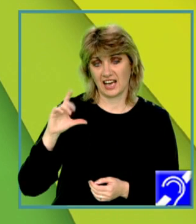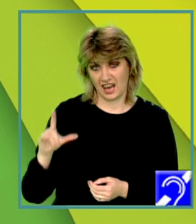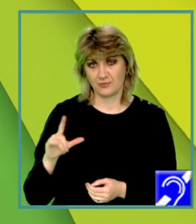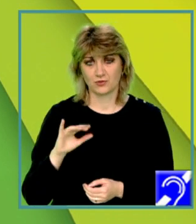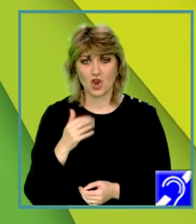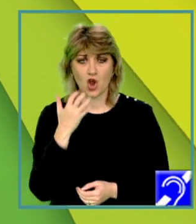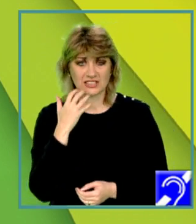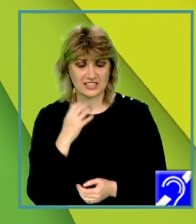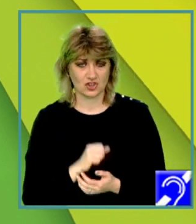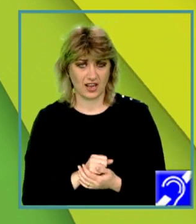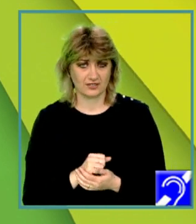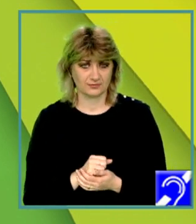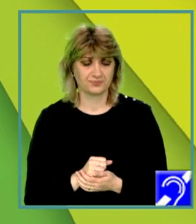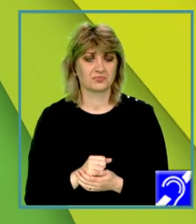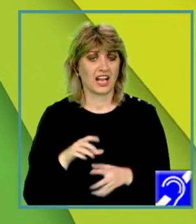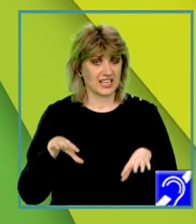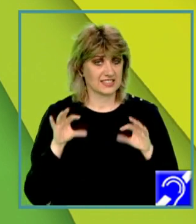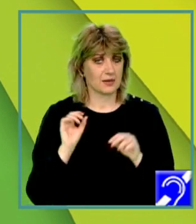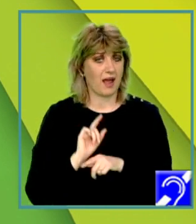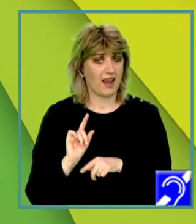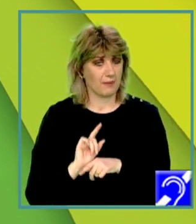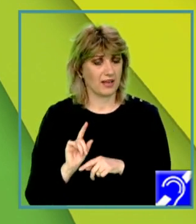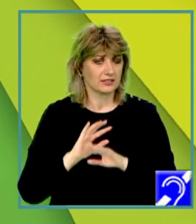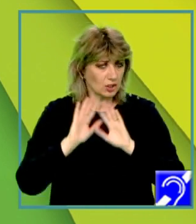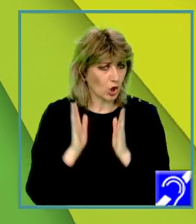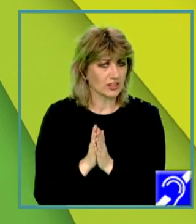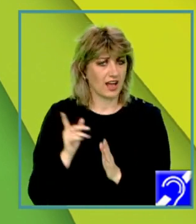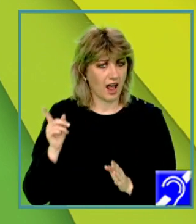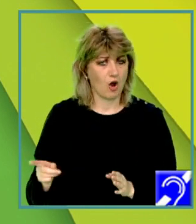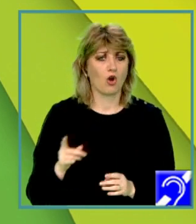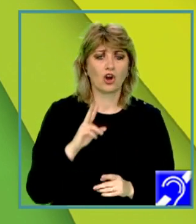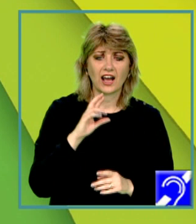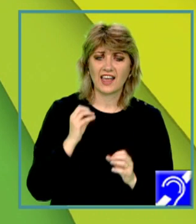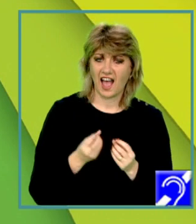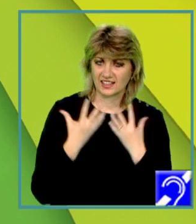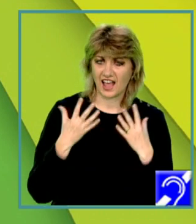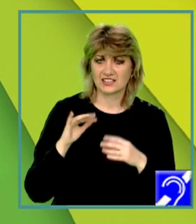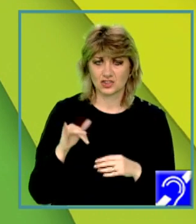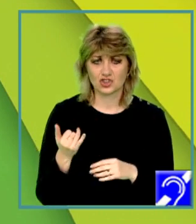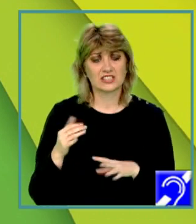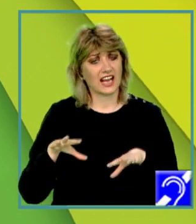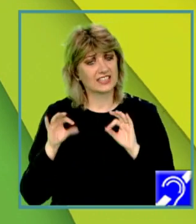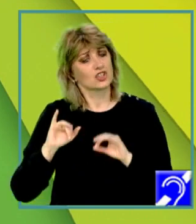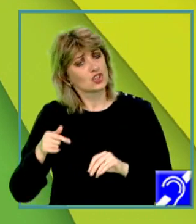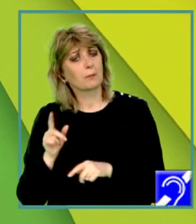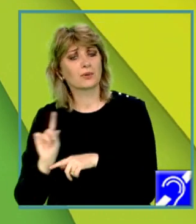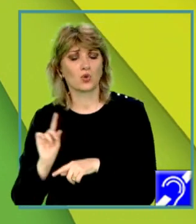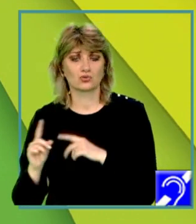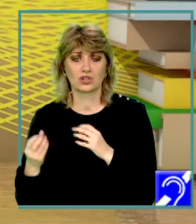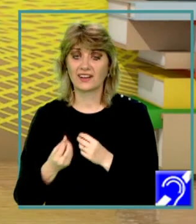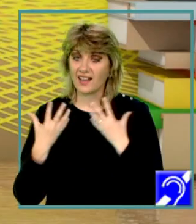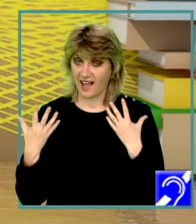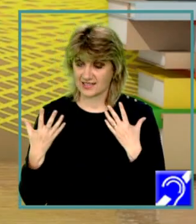acest caz egalitatea elementelor care se găsesc în reactanți și care se regăsesc în produșii de